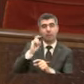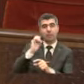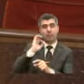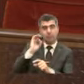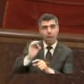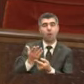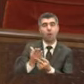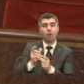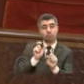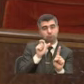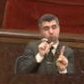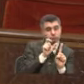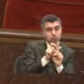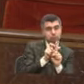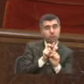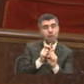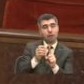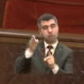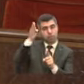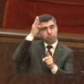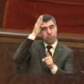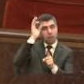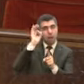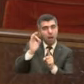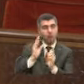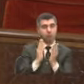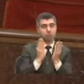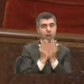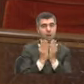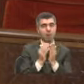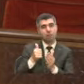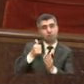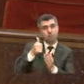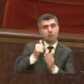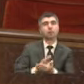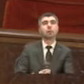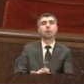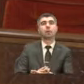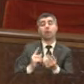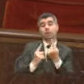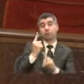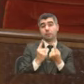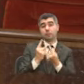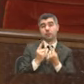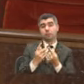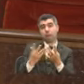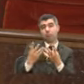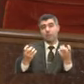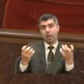الأباء، التفوق العلمي، المستوى الدراسي، واليوم أيضا واحد العدد ديال الفئات